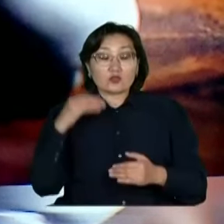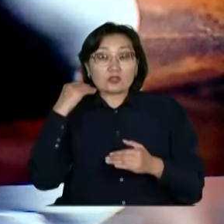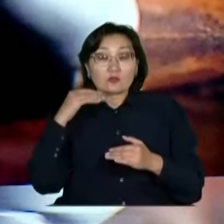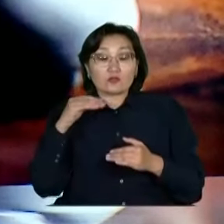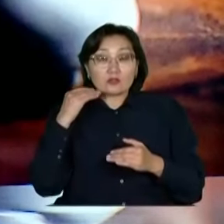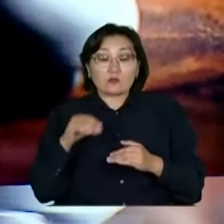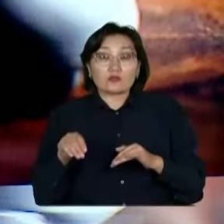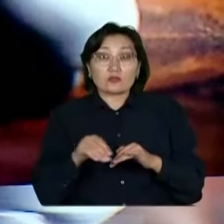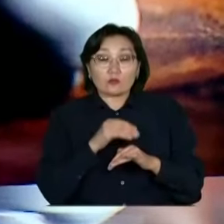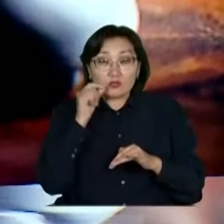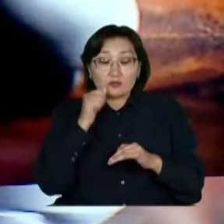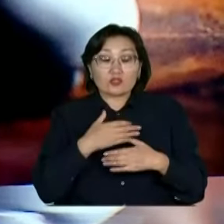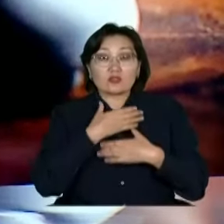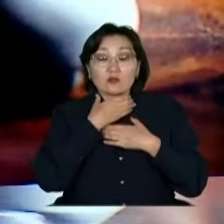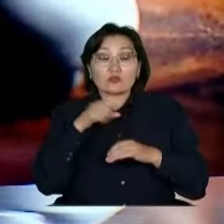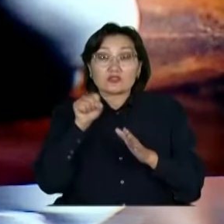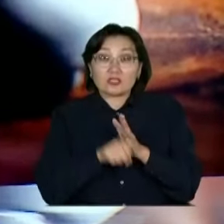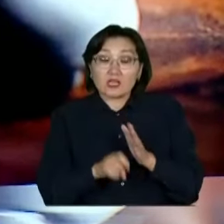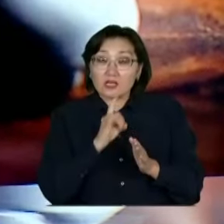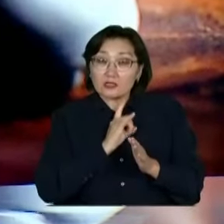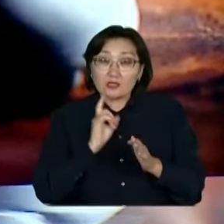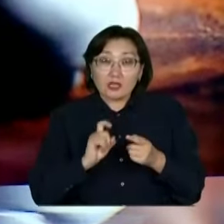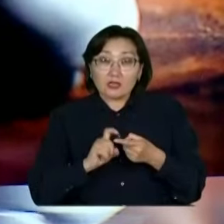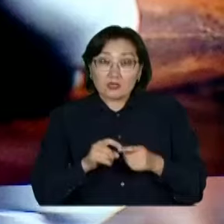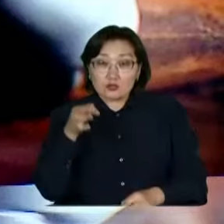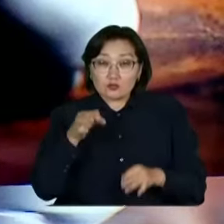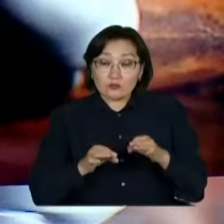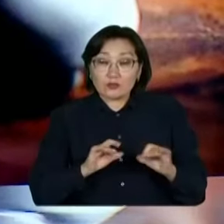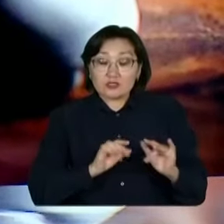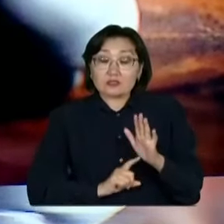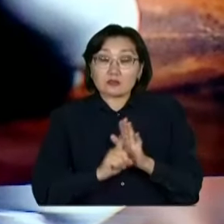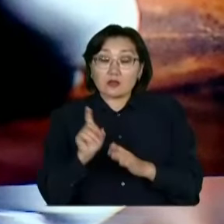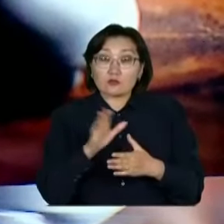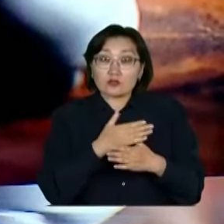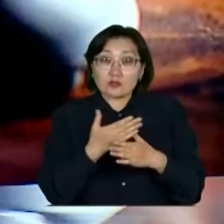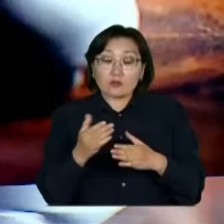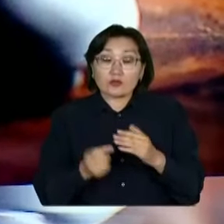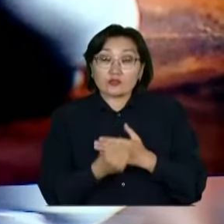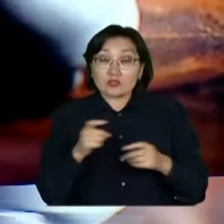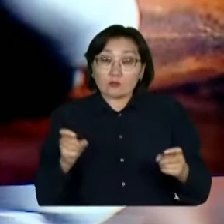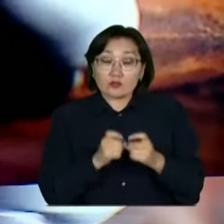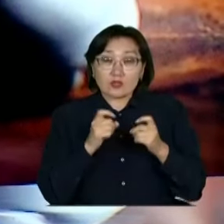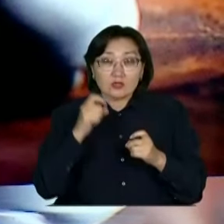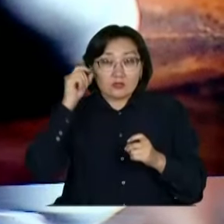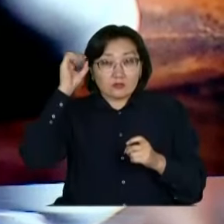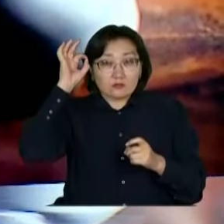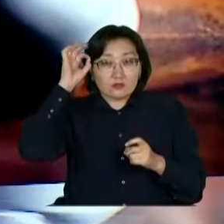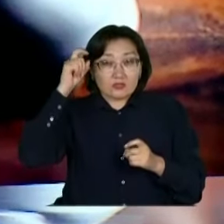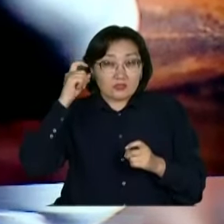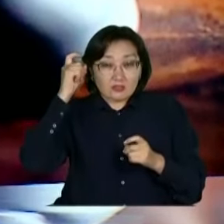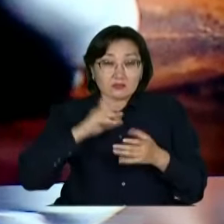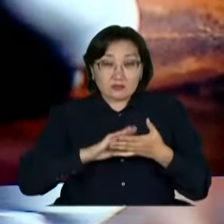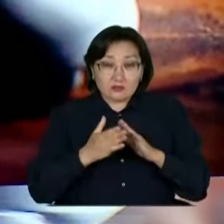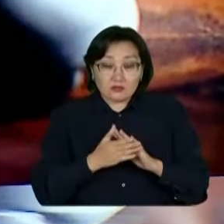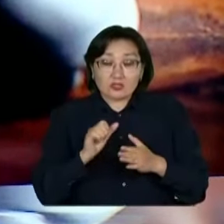Түркістанда күйеуін буындырып өлтірген әйелге қатысты сот басталды. Екеудің арасындағы жанжал спирттік ішімді кесірінен болған